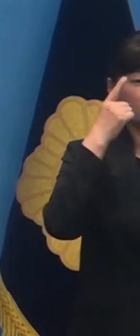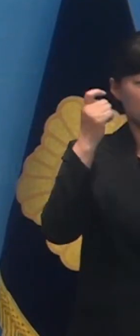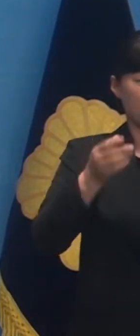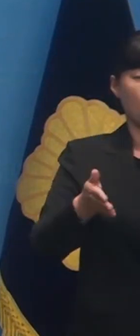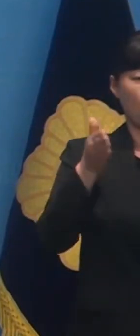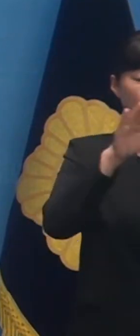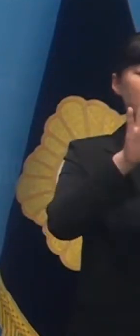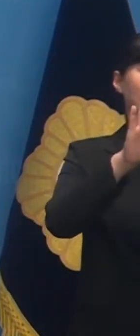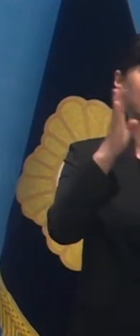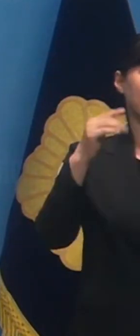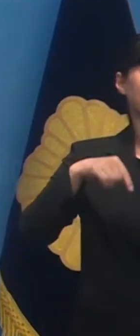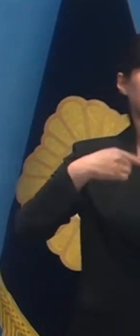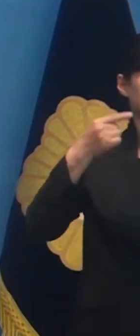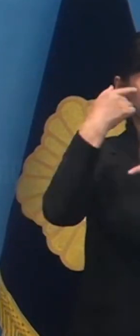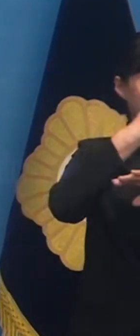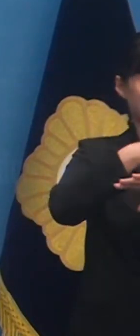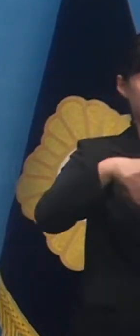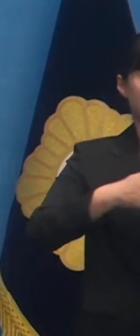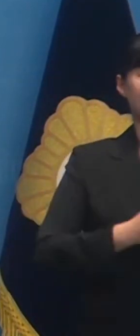참석하실 예정입니다.